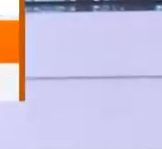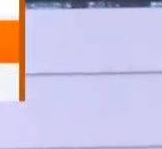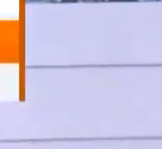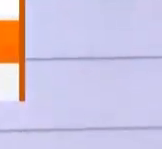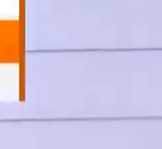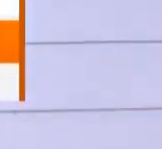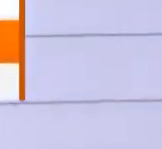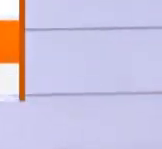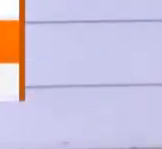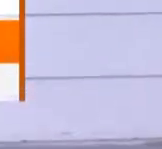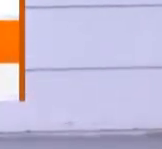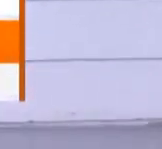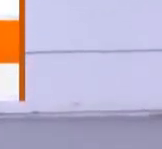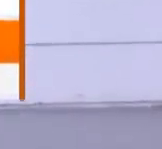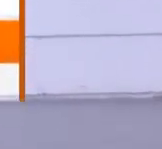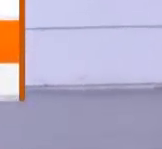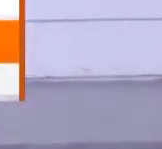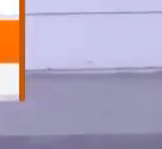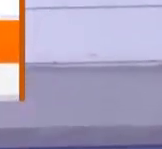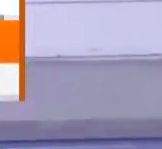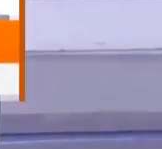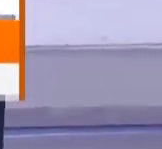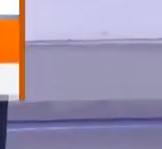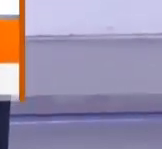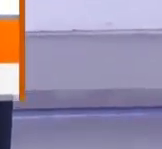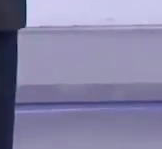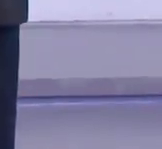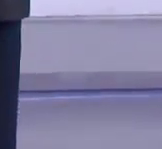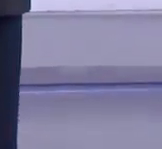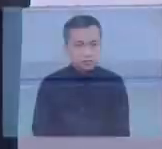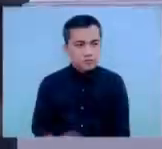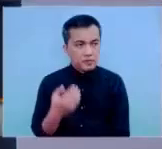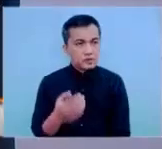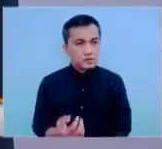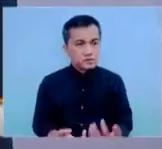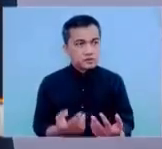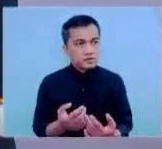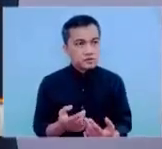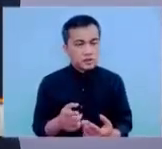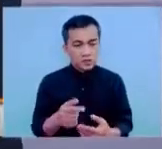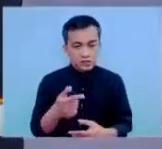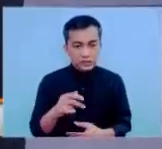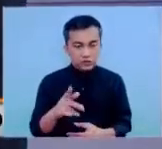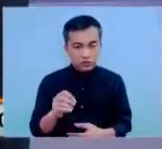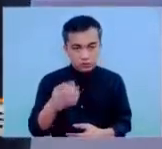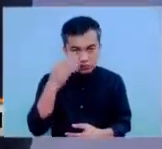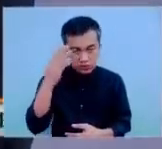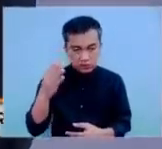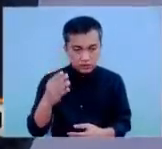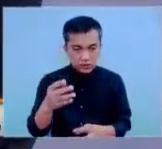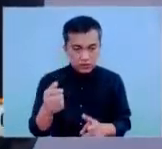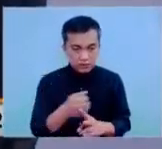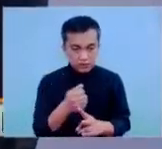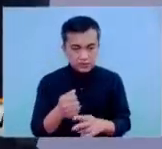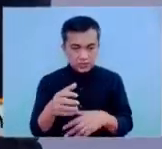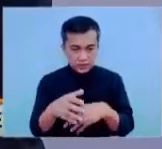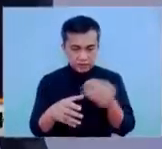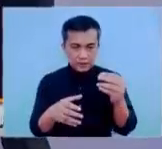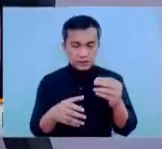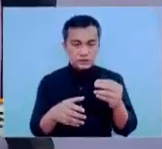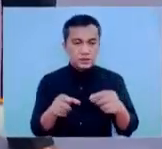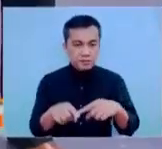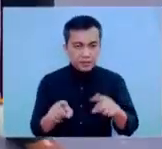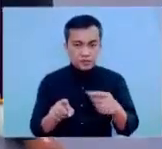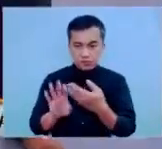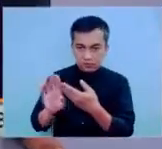Patay sa sunog ang isang empleyado ng bodega sa Giginto, Bulacan. Ang biktima nakalabas na pala ng warehouse pero bumalik pa